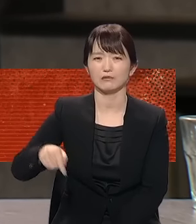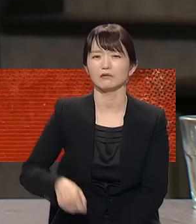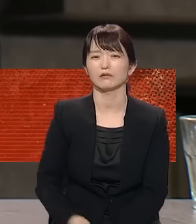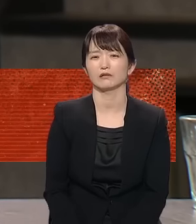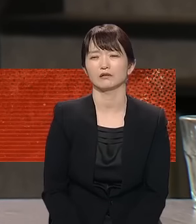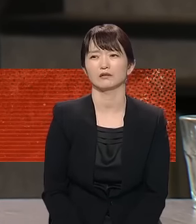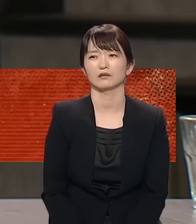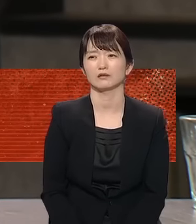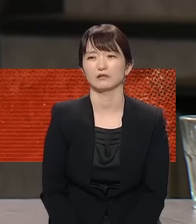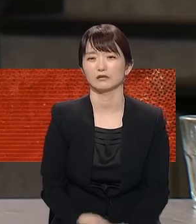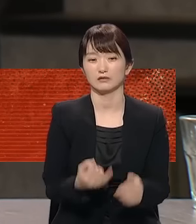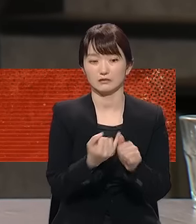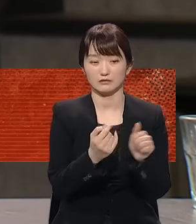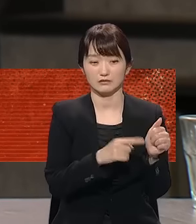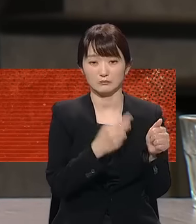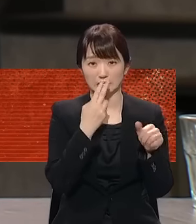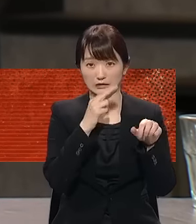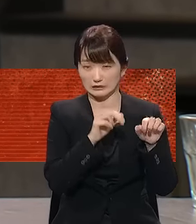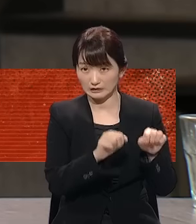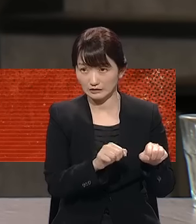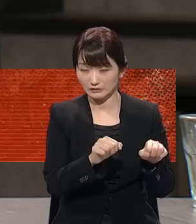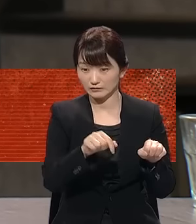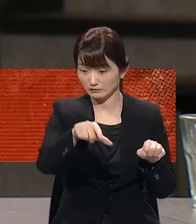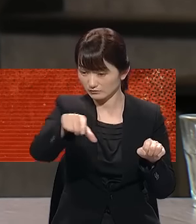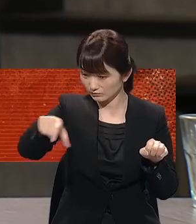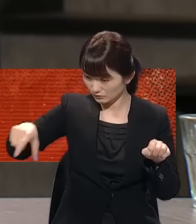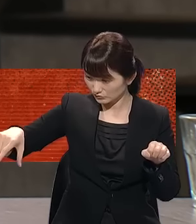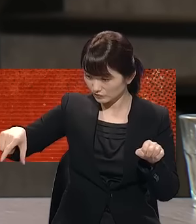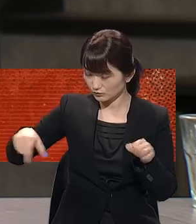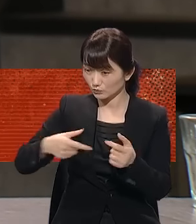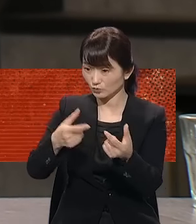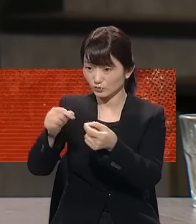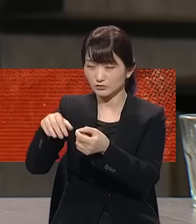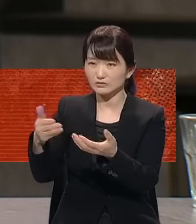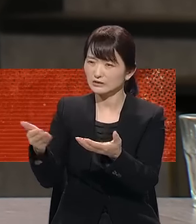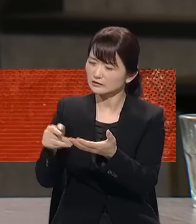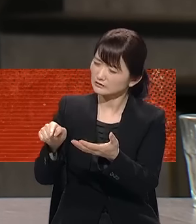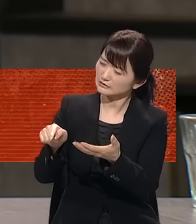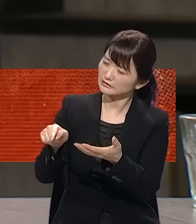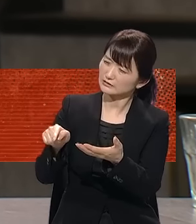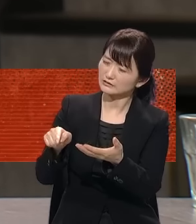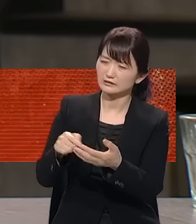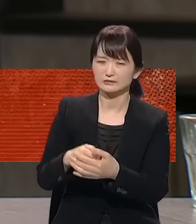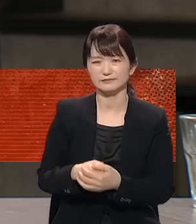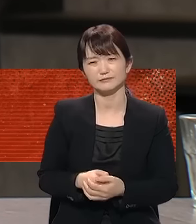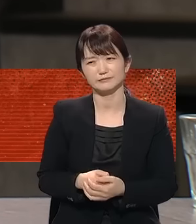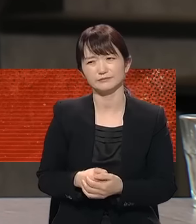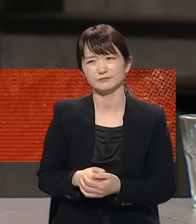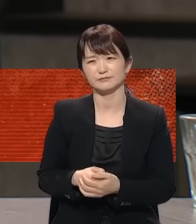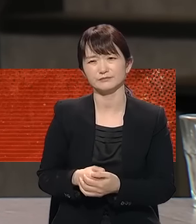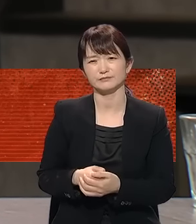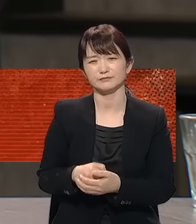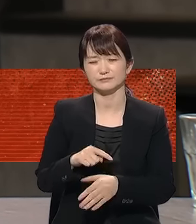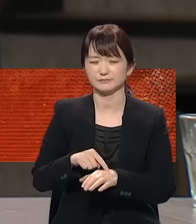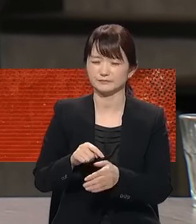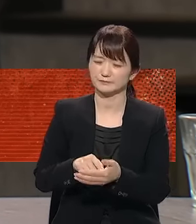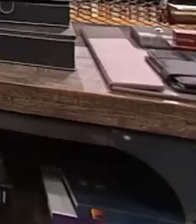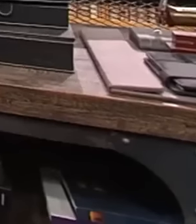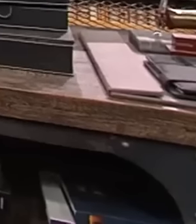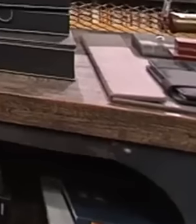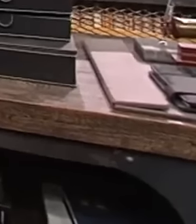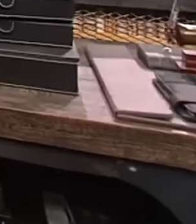지금이 남편이 이렇게 살아 있는데 그 두 사람이 같이 건무 한다니까 그것도 좀 이렇게에 가슴이 좀 뻑뻑해